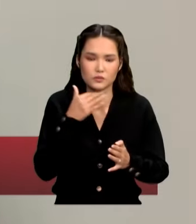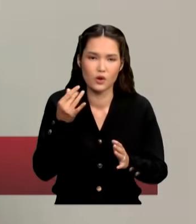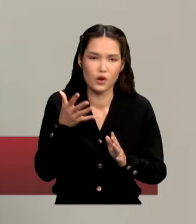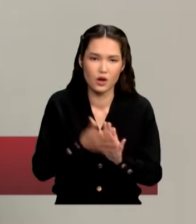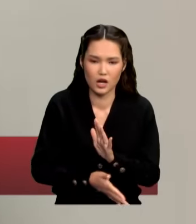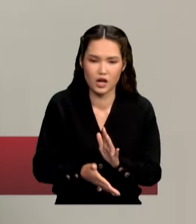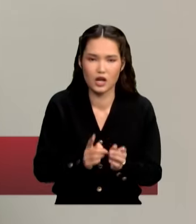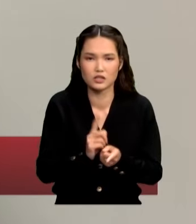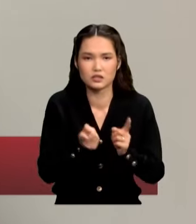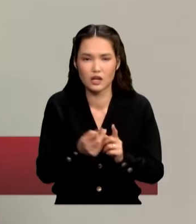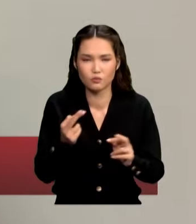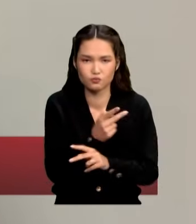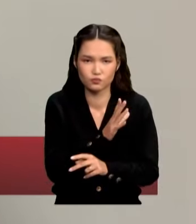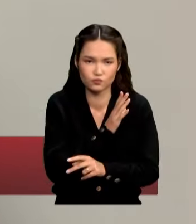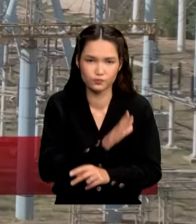температурасына сәйкес жүргізілген болатын.